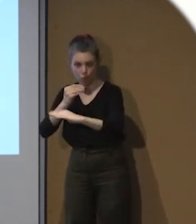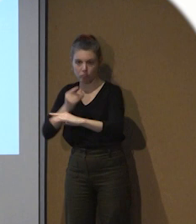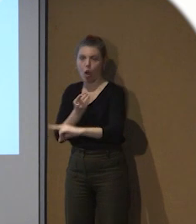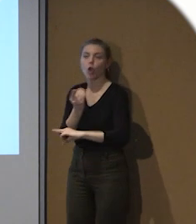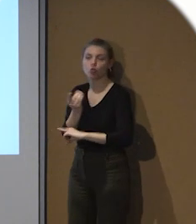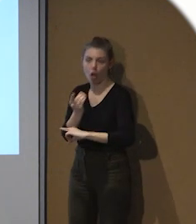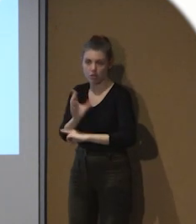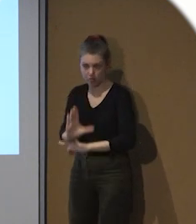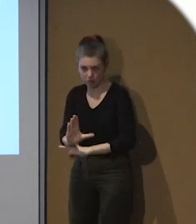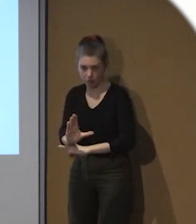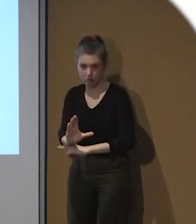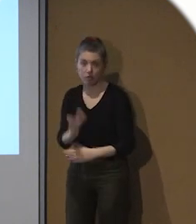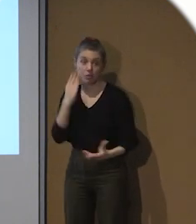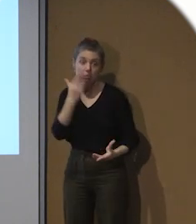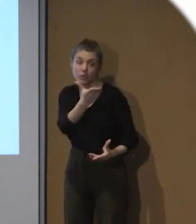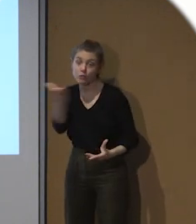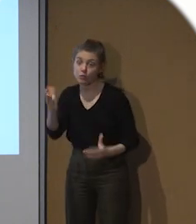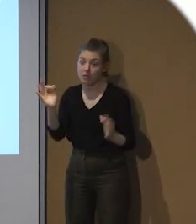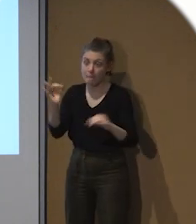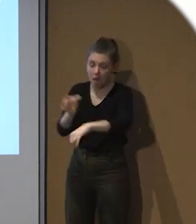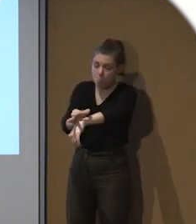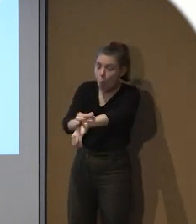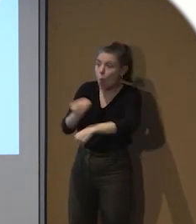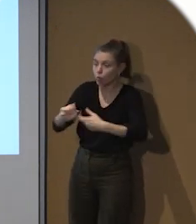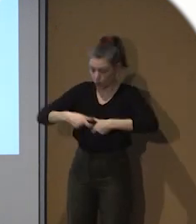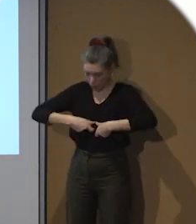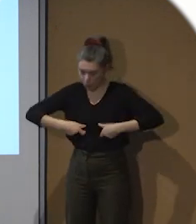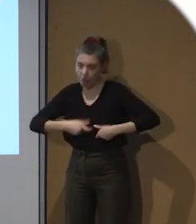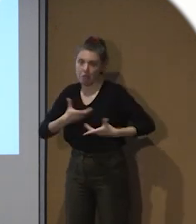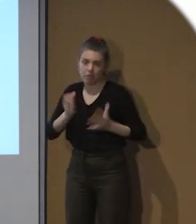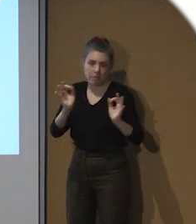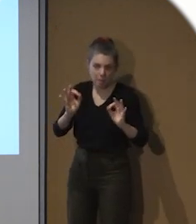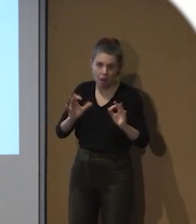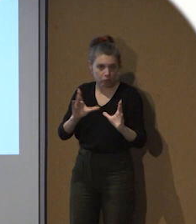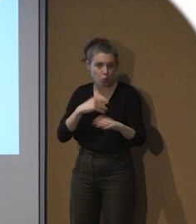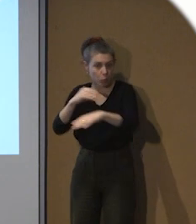Ça, c'est un repère sur le terrain si vous n'avez pas de cardiofréquencemètre ou bien de montre connectée.